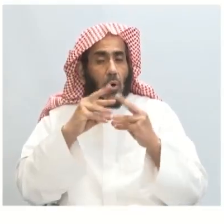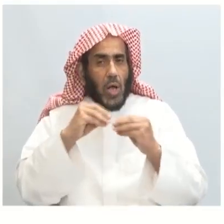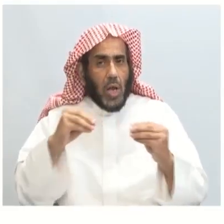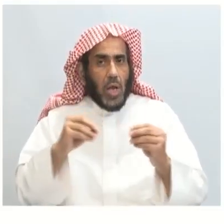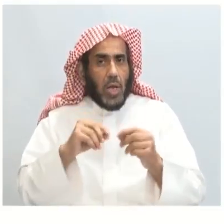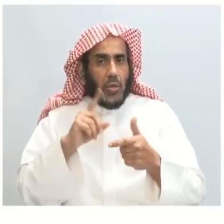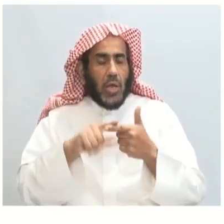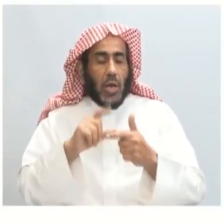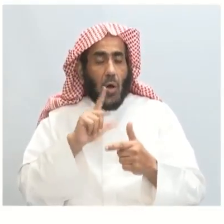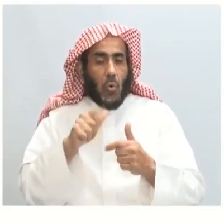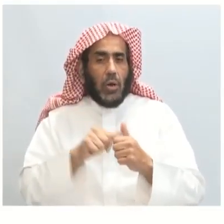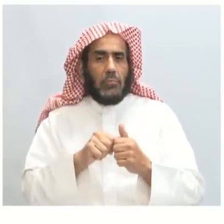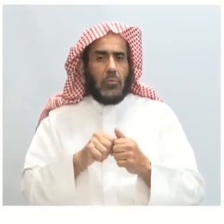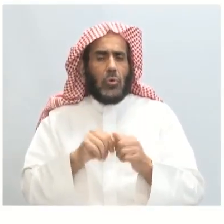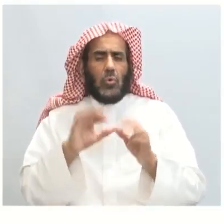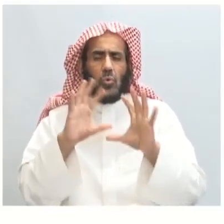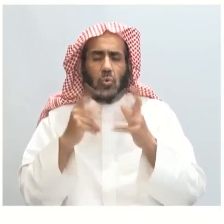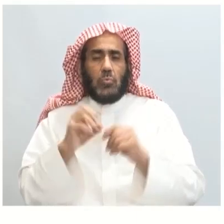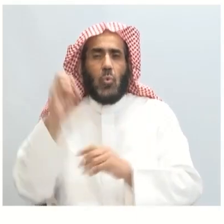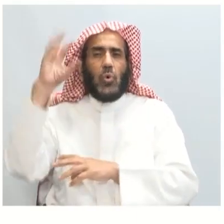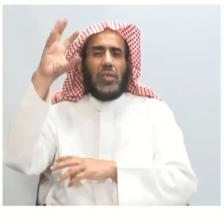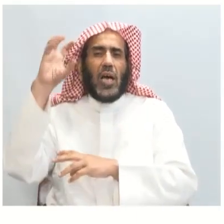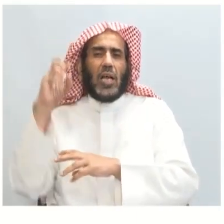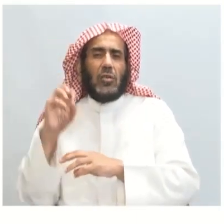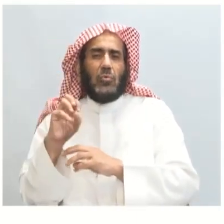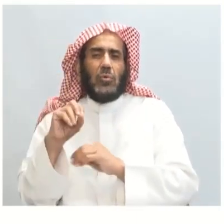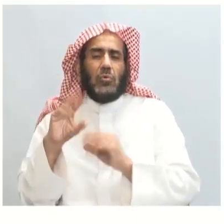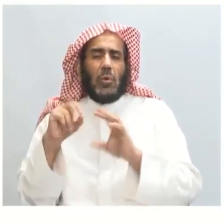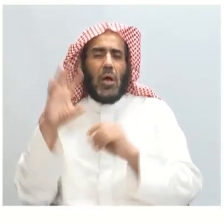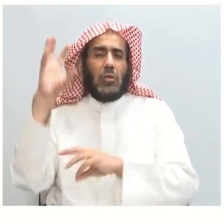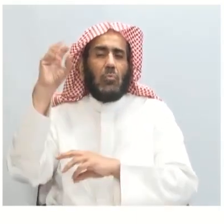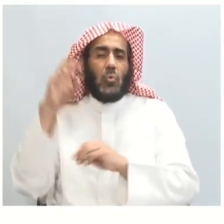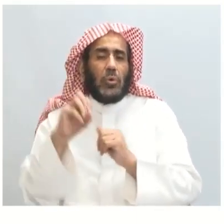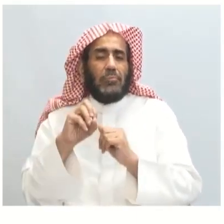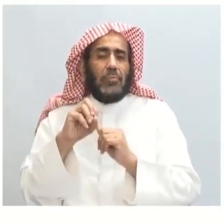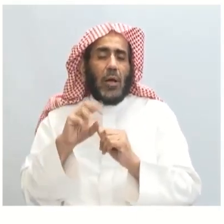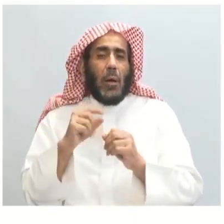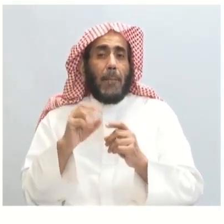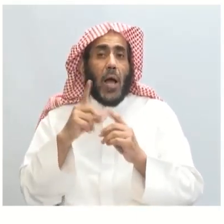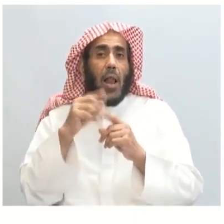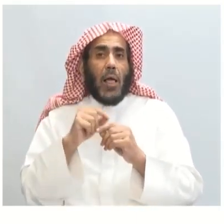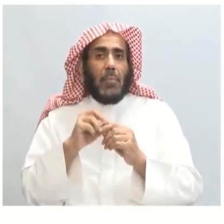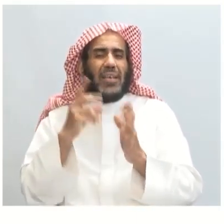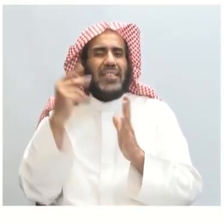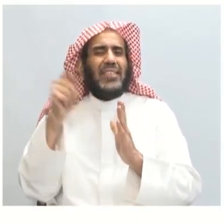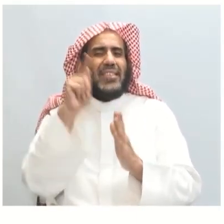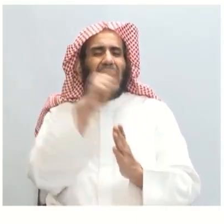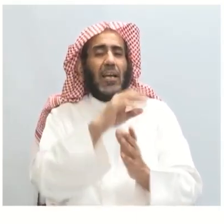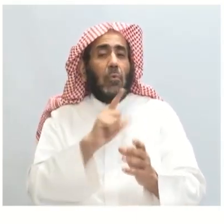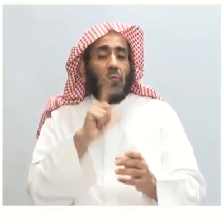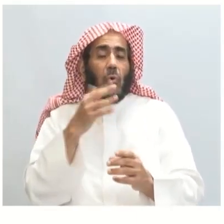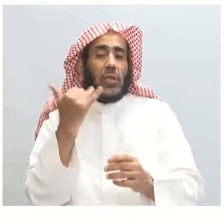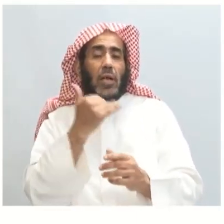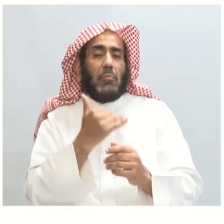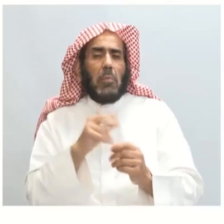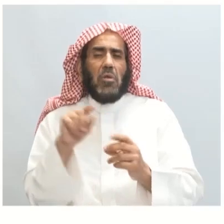اثنان نقول تشبه اشارات المرور تشبه اشارات المرور بعلامات الترقيم في لغتنا